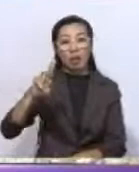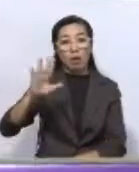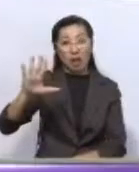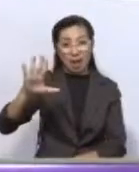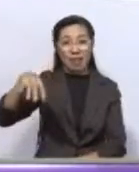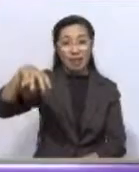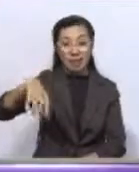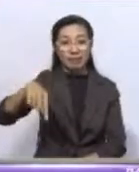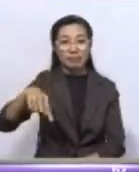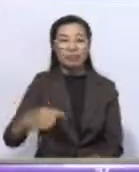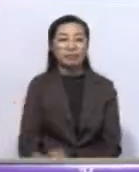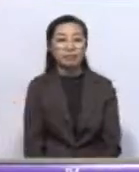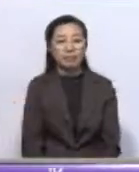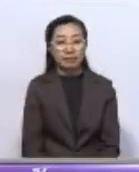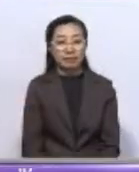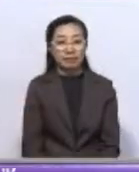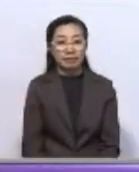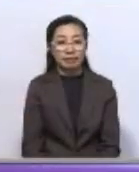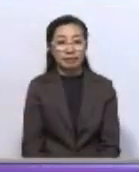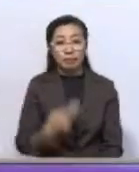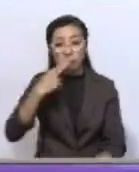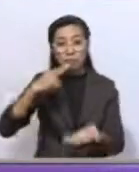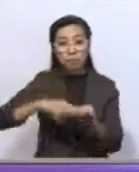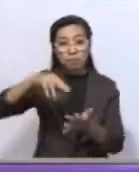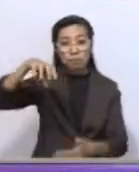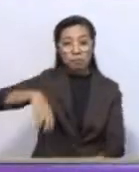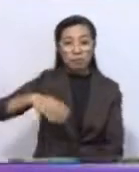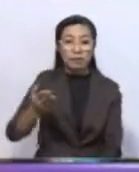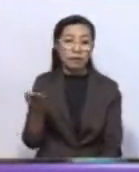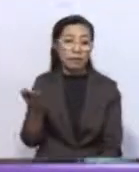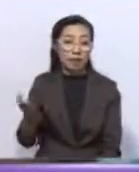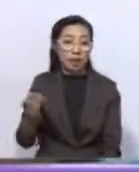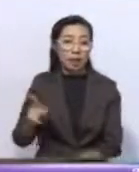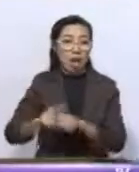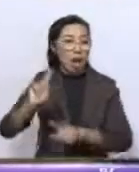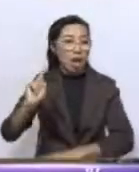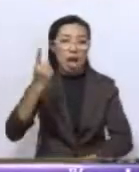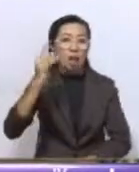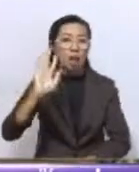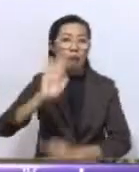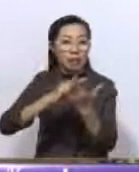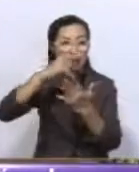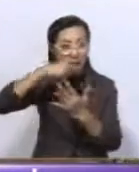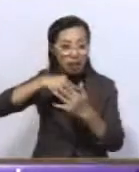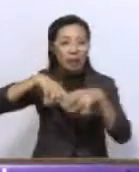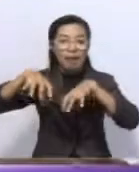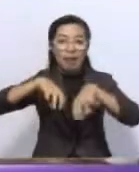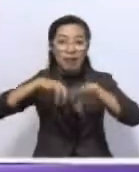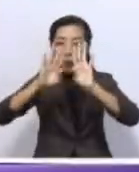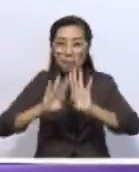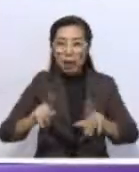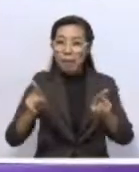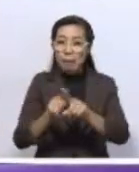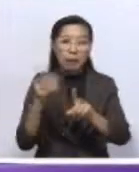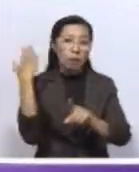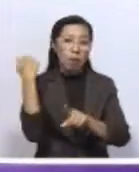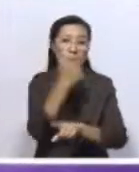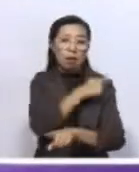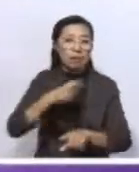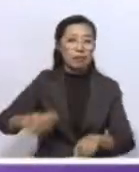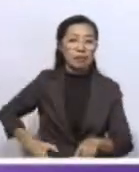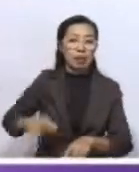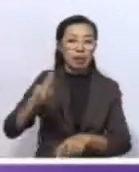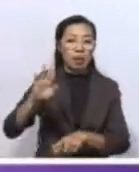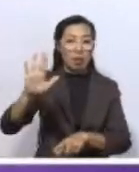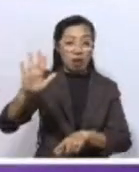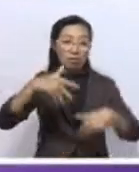ค่ะร้านไปรษณีย์กรุงสยามที่ทำการไปรษณีย์แห่งแรกของกรุงสยามในบรรยากาศแบบย้อนยุคสมัยรัชกาลที่5ยังเป็นที่น่าส